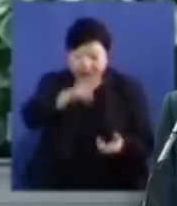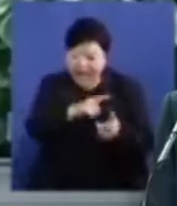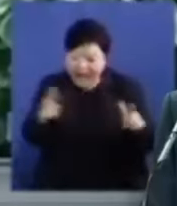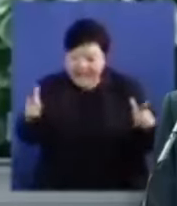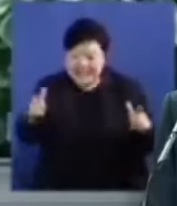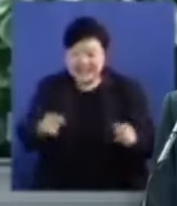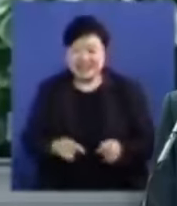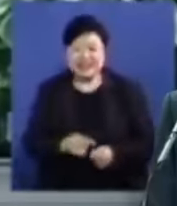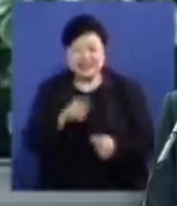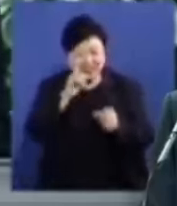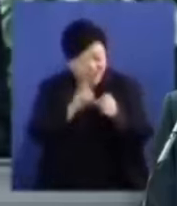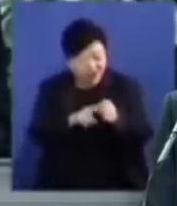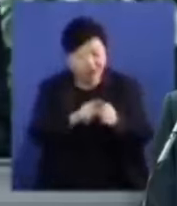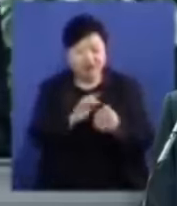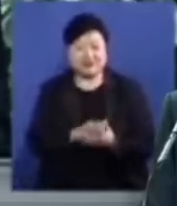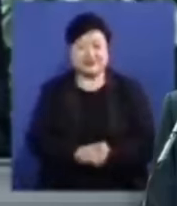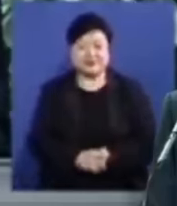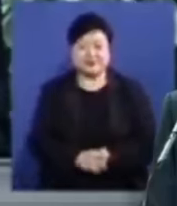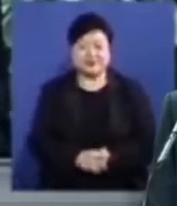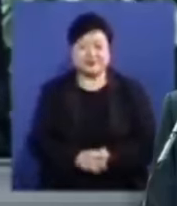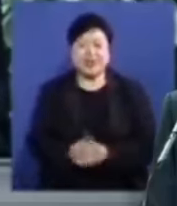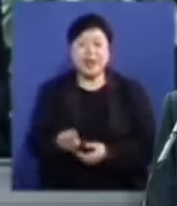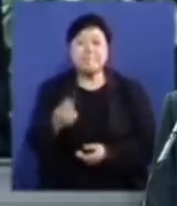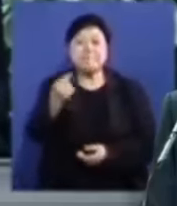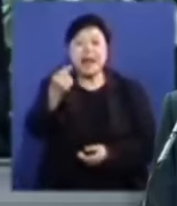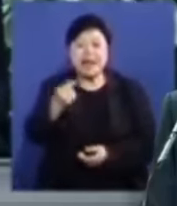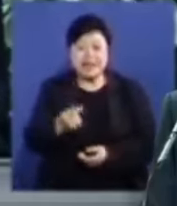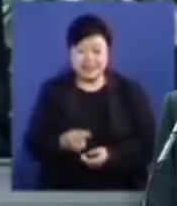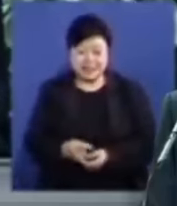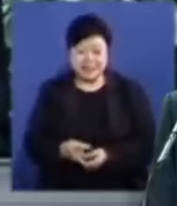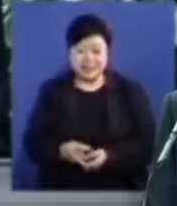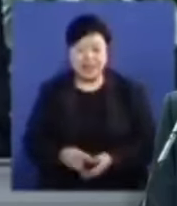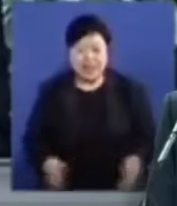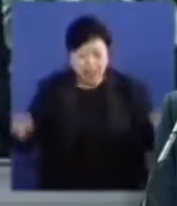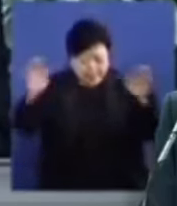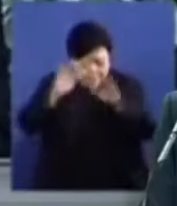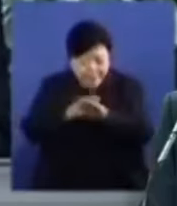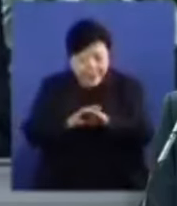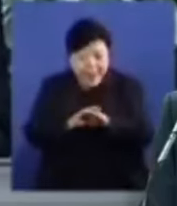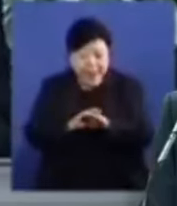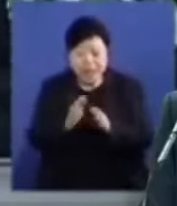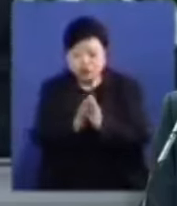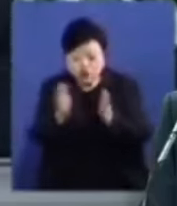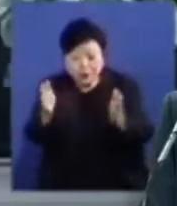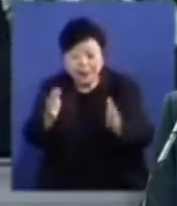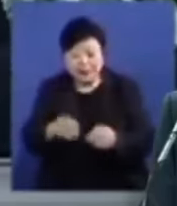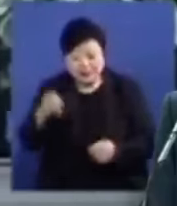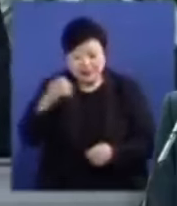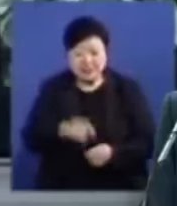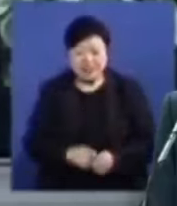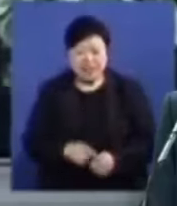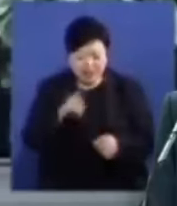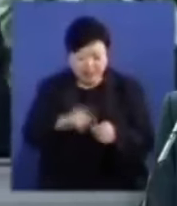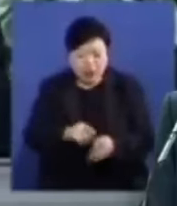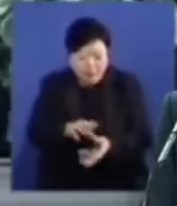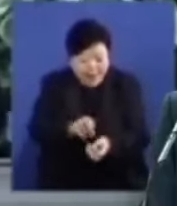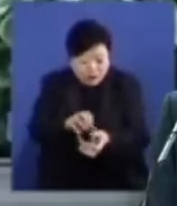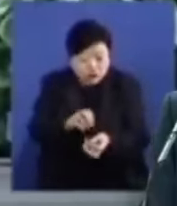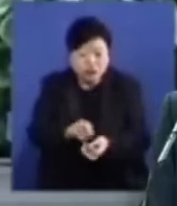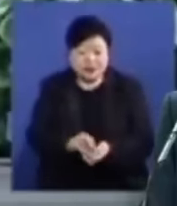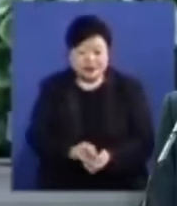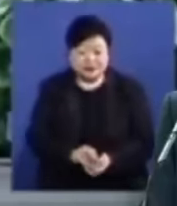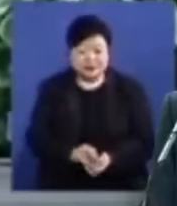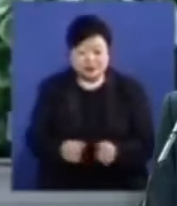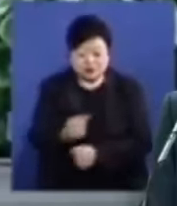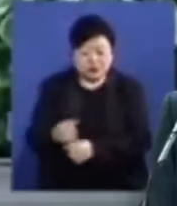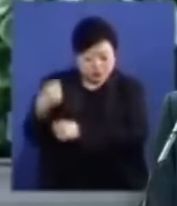누룩이 들어가지 않은 떡인데 빨리 밤에 애굽에서 나온다고 그냥 떡반죽을 막 해가지고 그대로